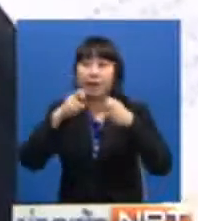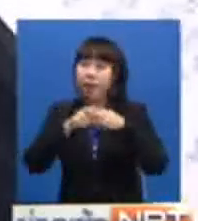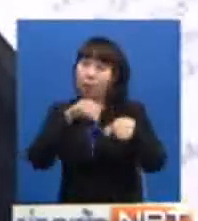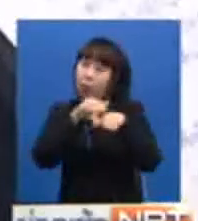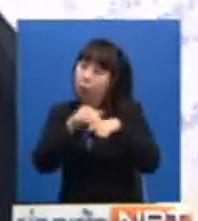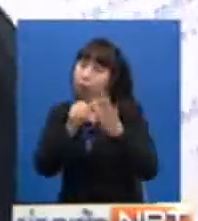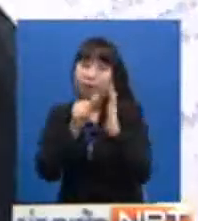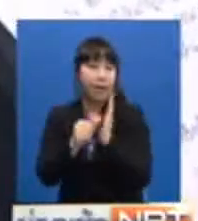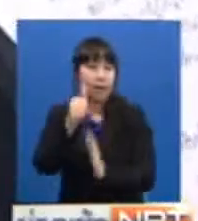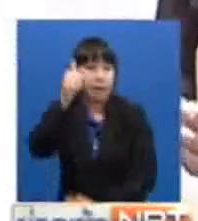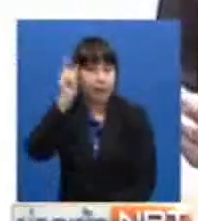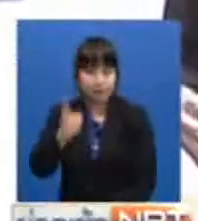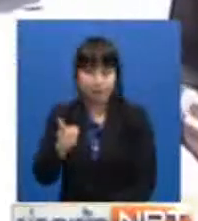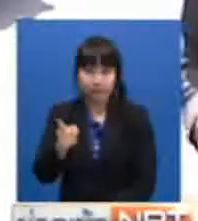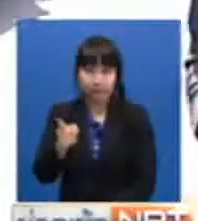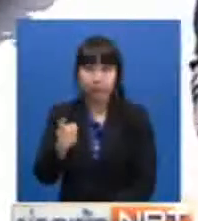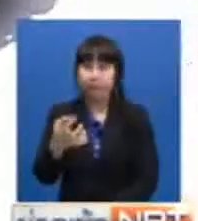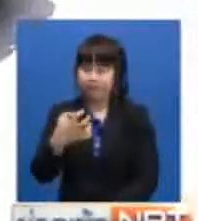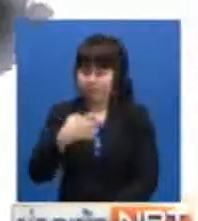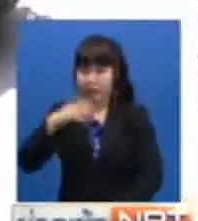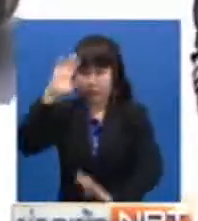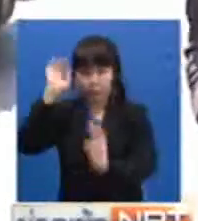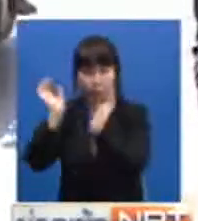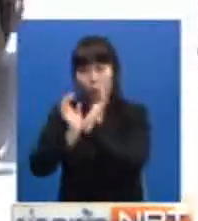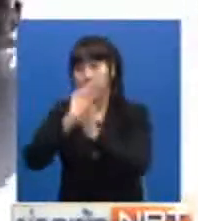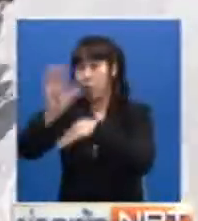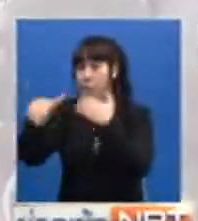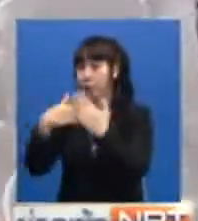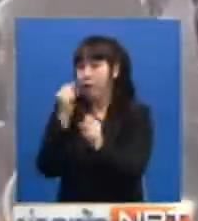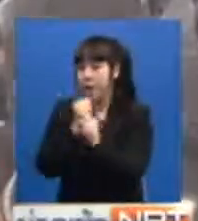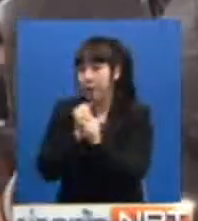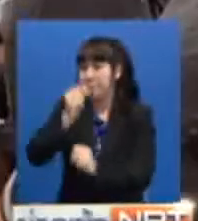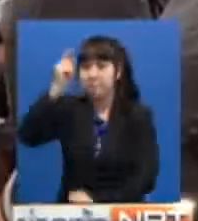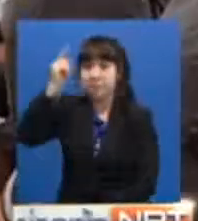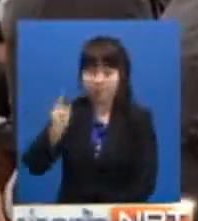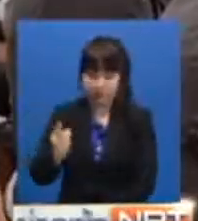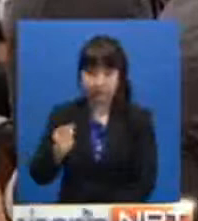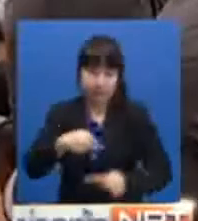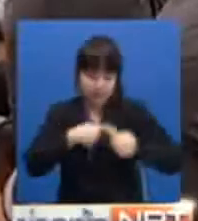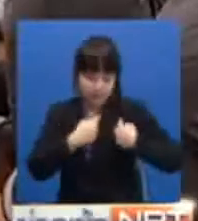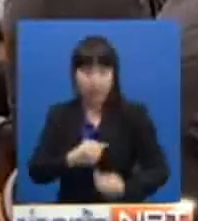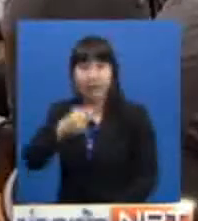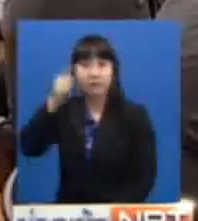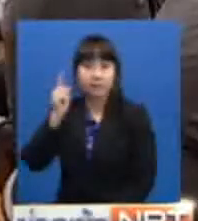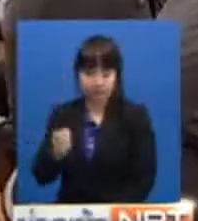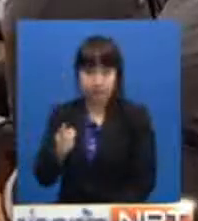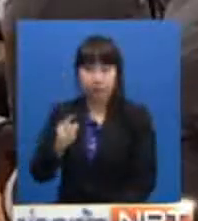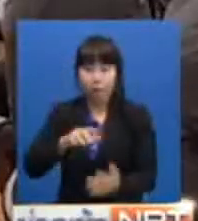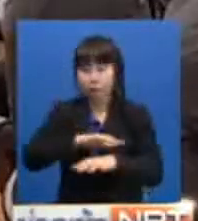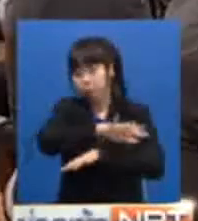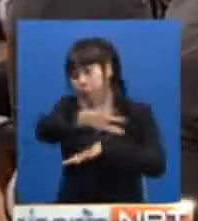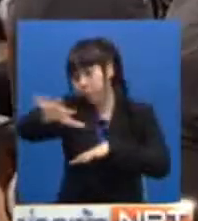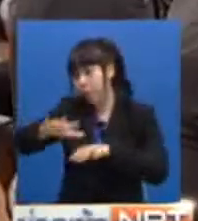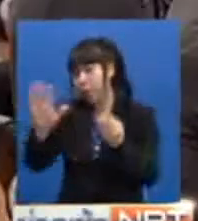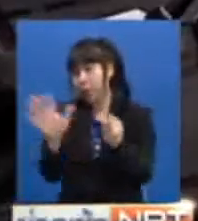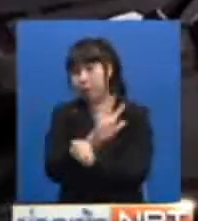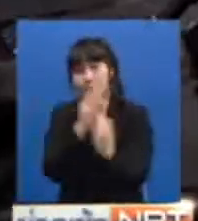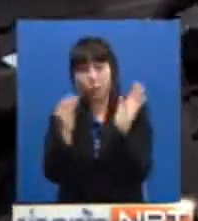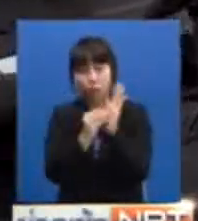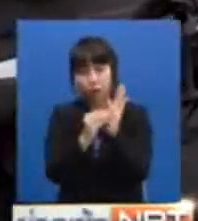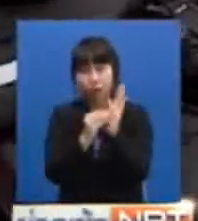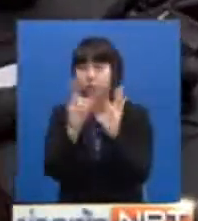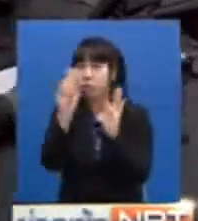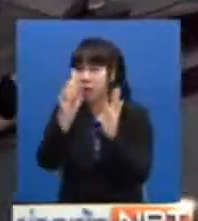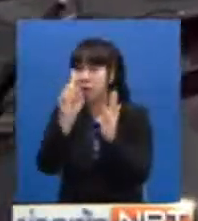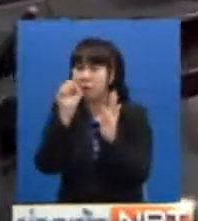ราจรได้จริงและอยากให้เจ้าหน้าที่ตำรวจทุกนายปฏิบัติหน้าที่อย่างจริงจังและจริงใจให้ครอบคลุมทุกจุดในกรุงเทพมหานครโดยเฉพาะ